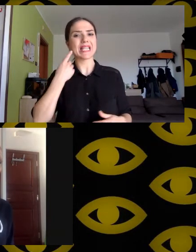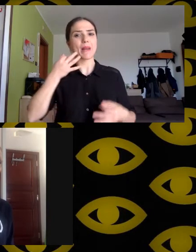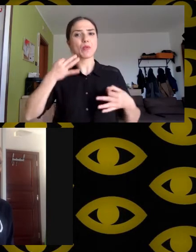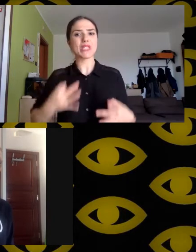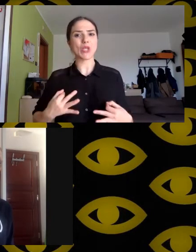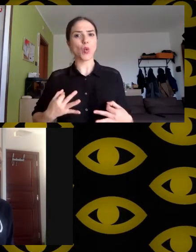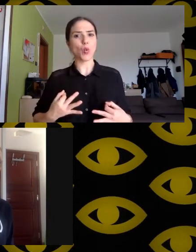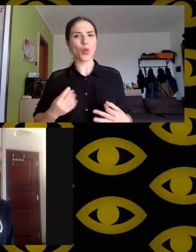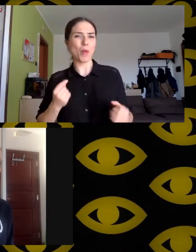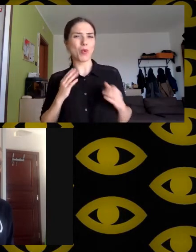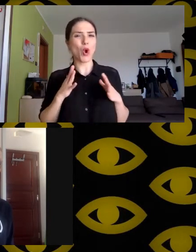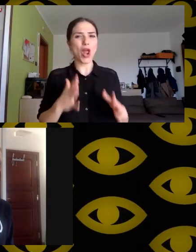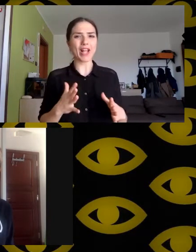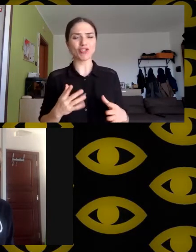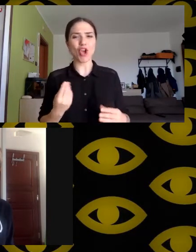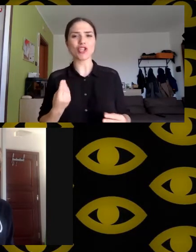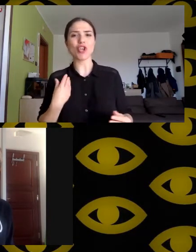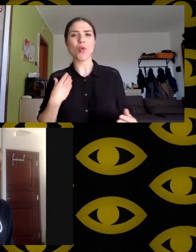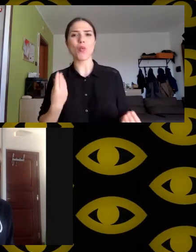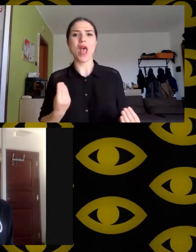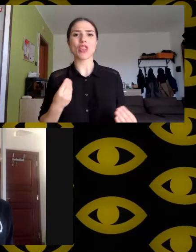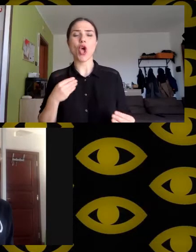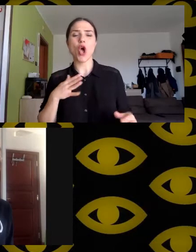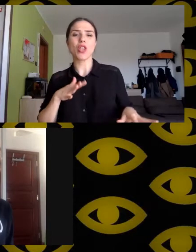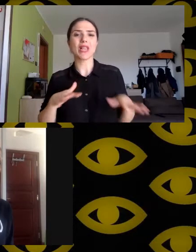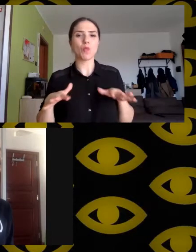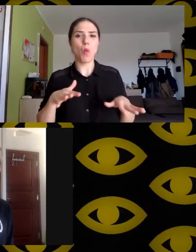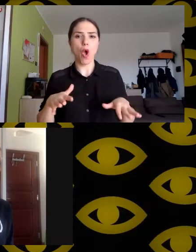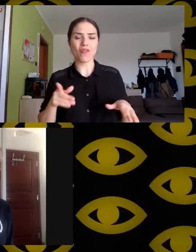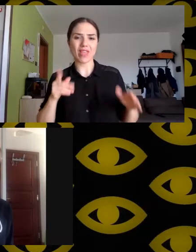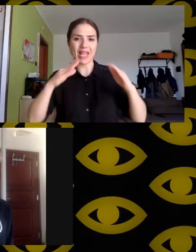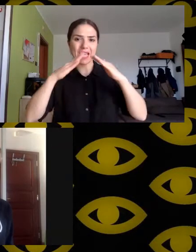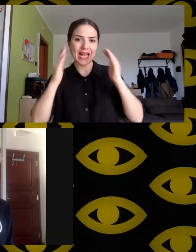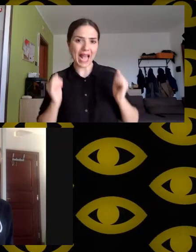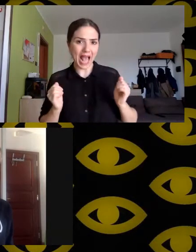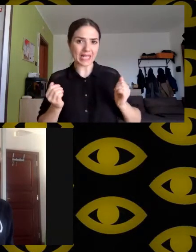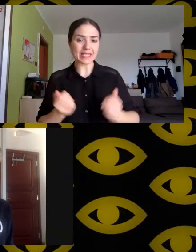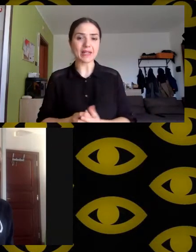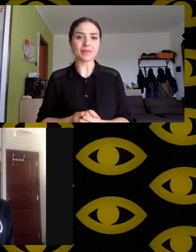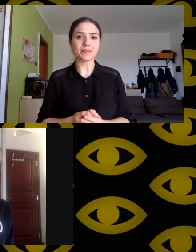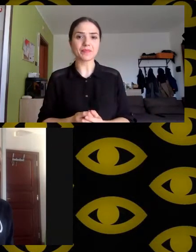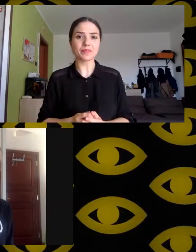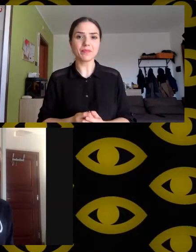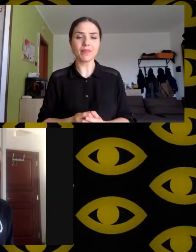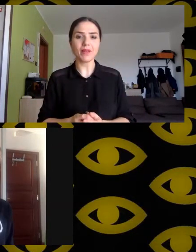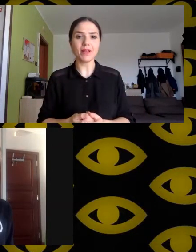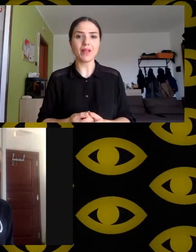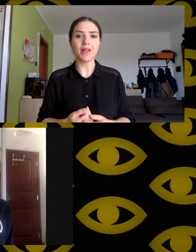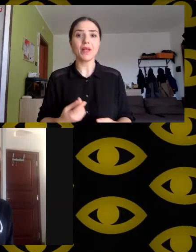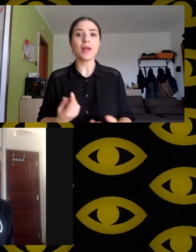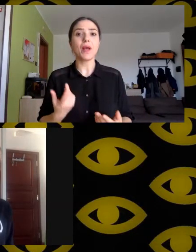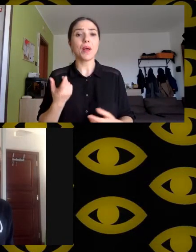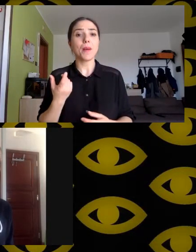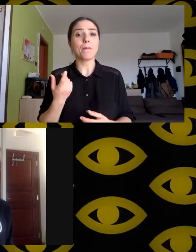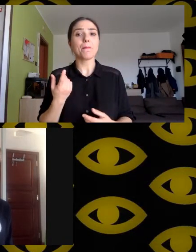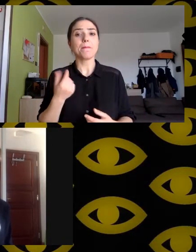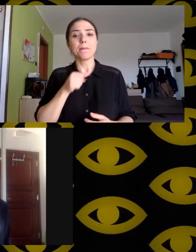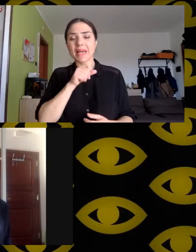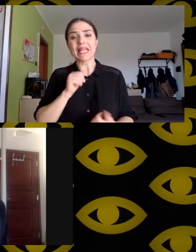paura di muoversi negli spazi con appunto più, mi permetto di ripetermi, più sicurezza, perché lo sport fa anche